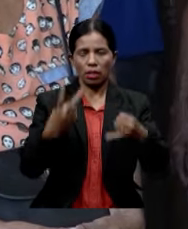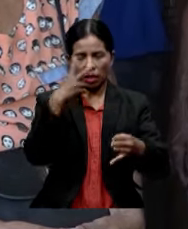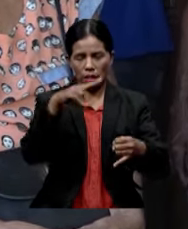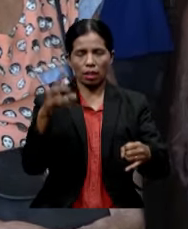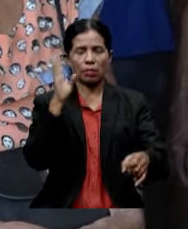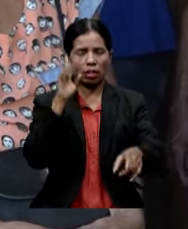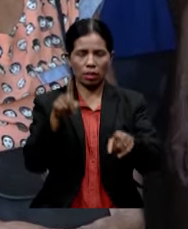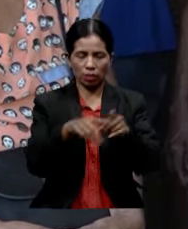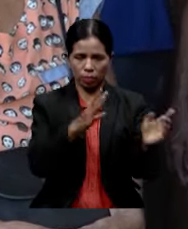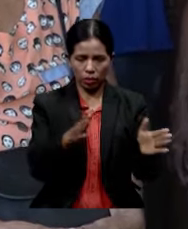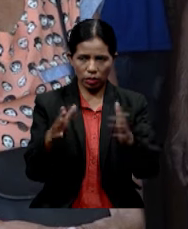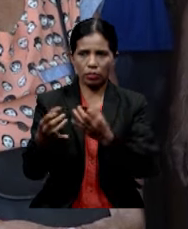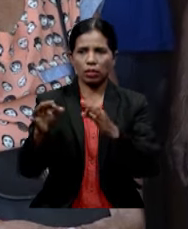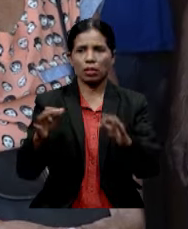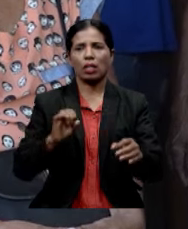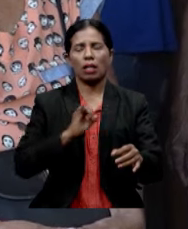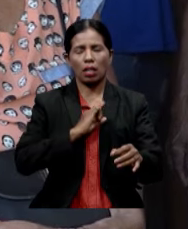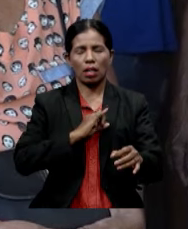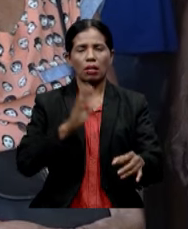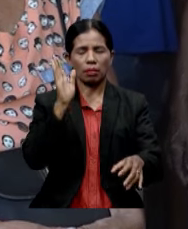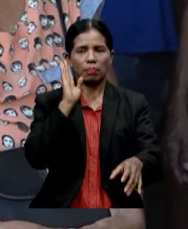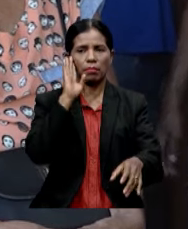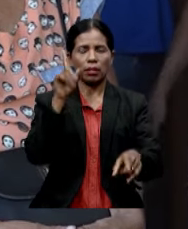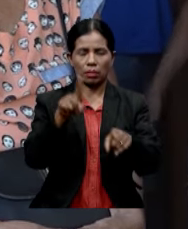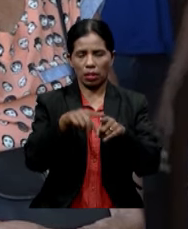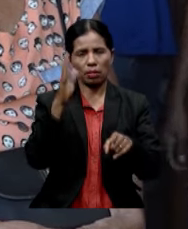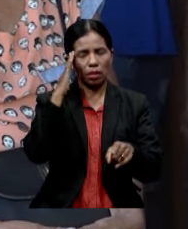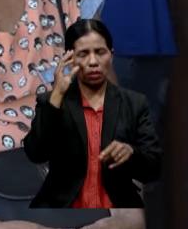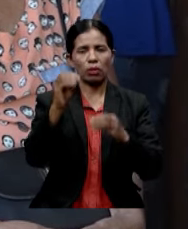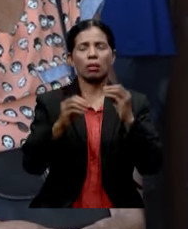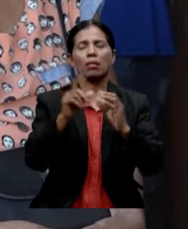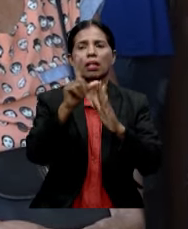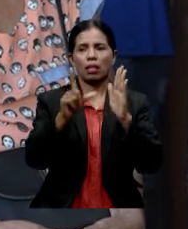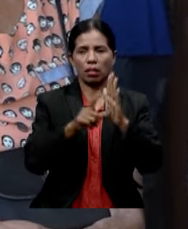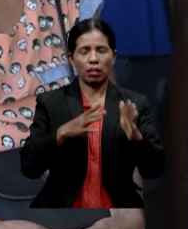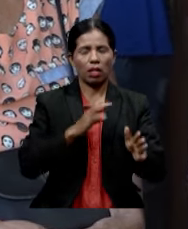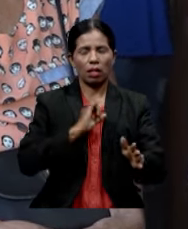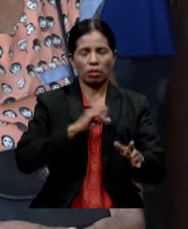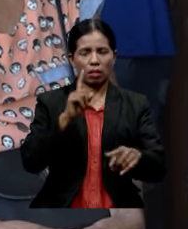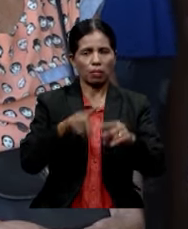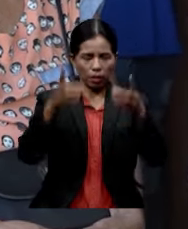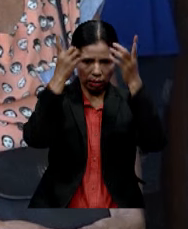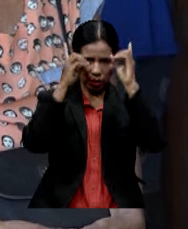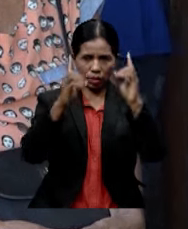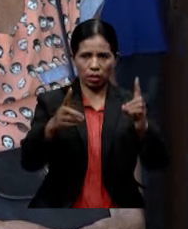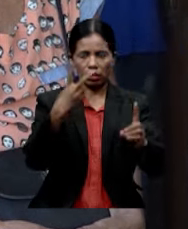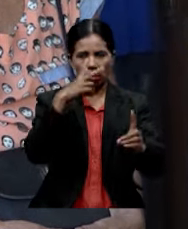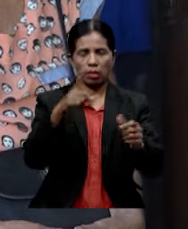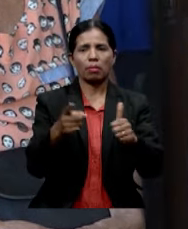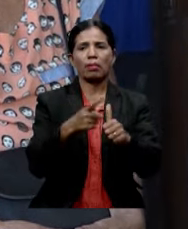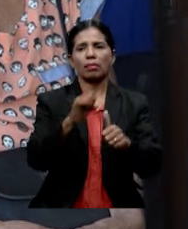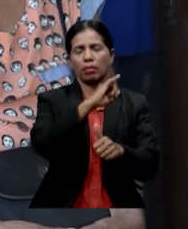to prosesu nyerohang. Hau binet mas nudar kunyesimento ba lei tuang hau la belo foto desi jang agora tambah sudah katene akompanya nyebe primero